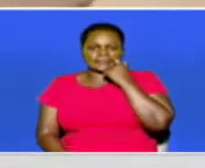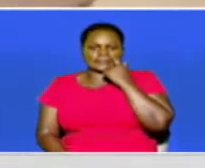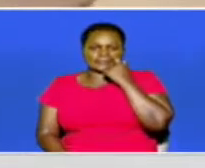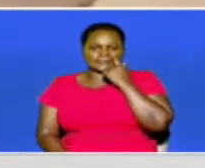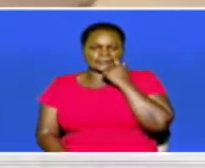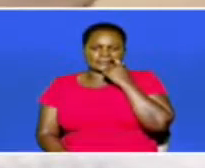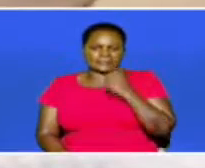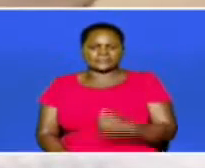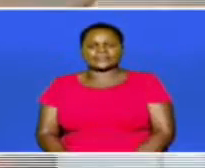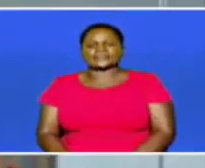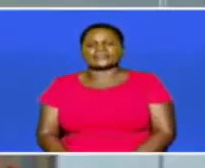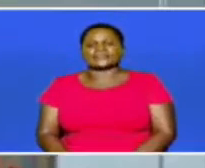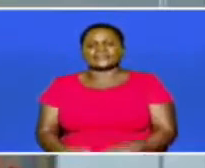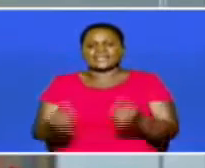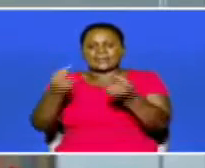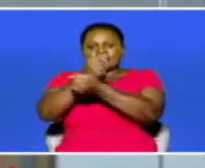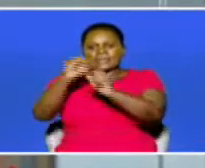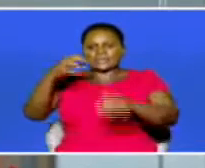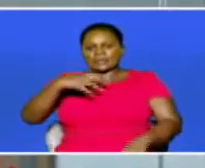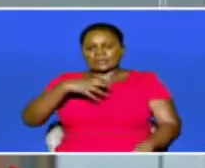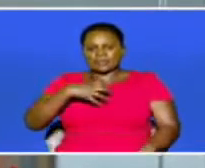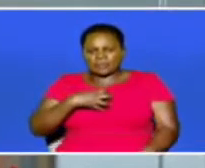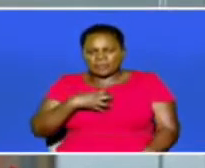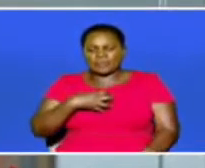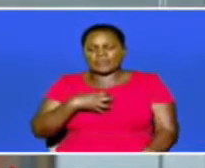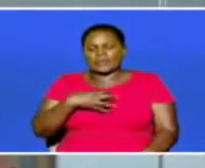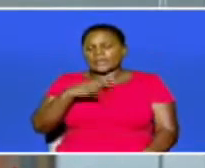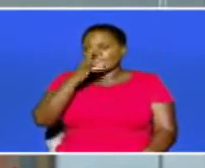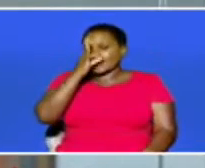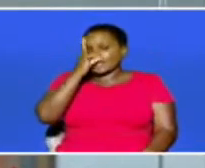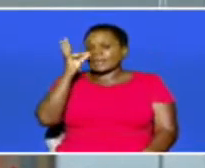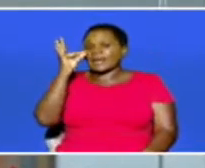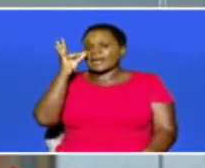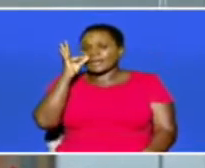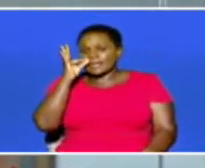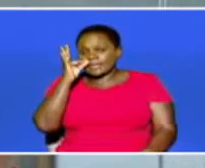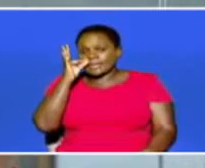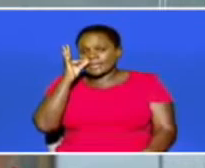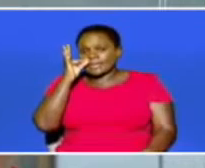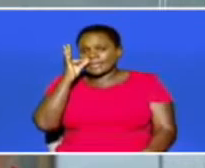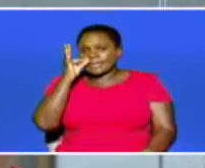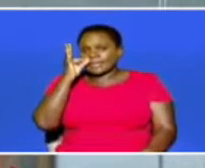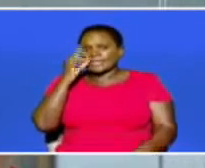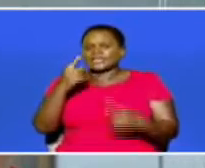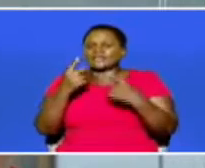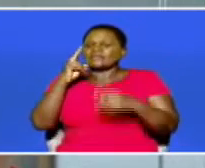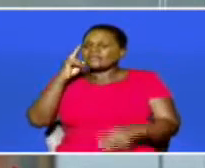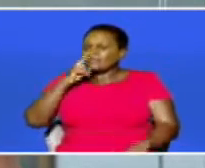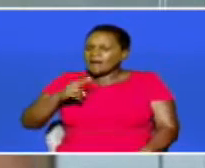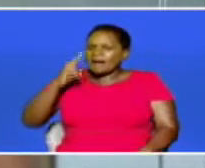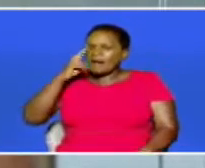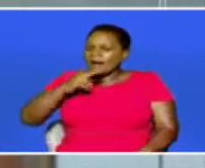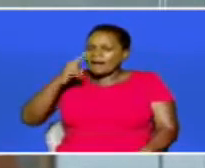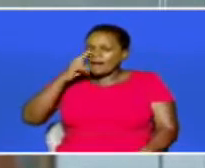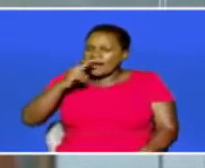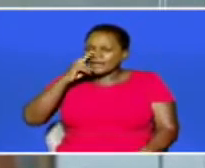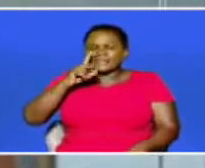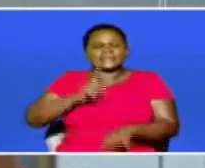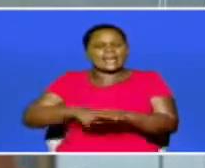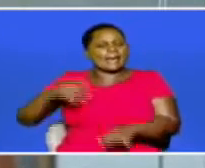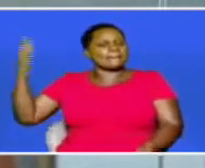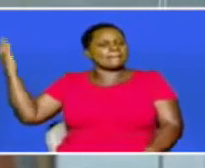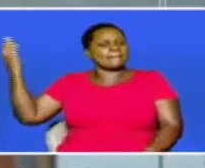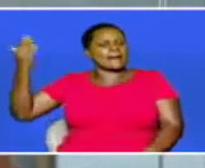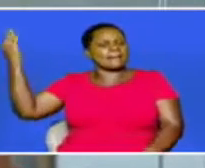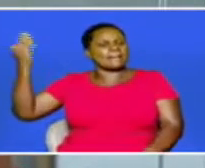NTN News. Rais mstaafu mwenda zake Mwai Kibaki alikuwa mwingi wa semi za ucheshi alipokuwa akitoa